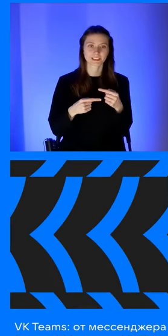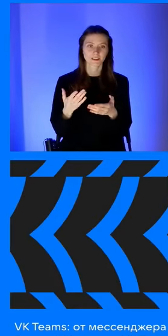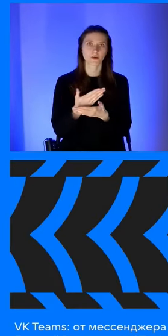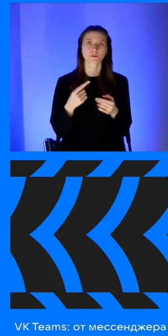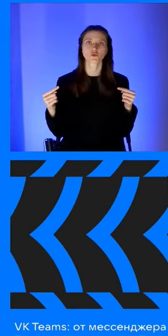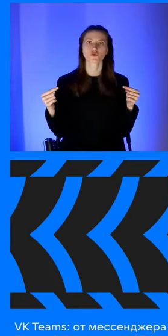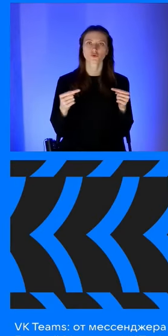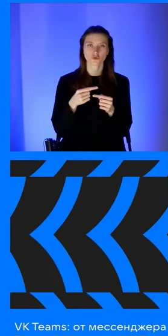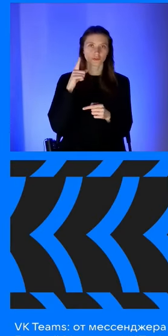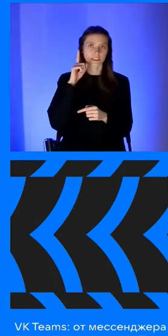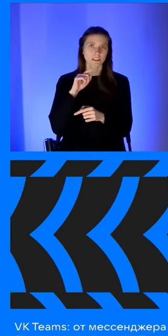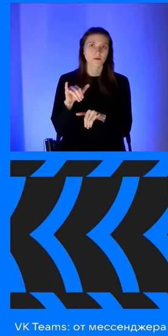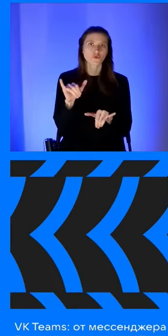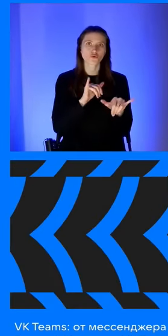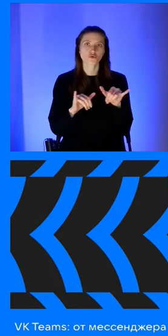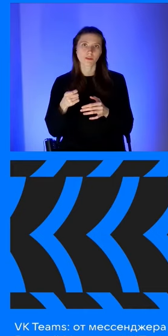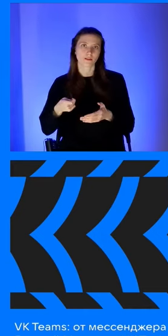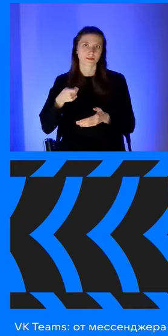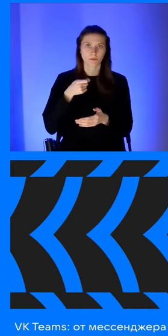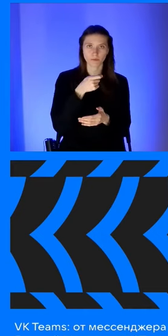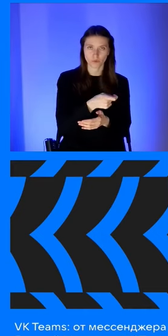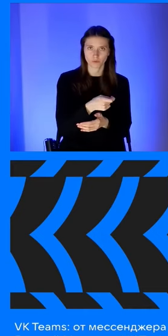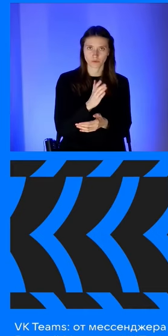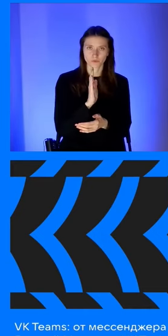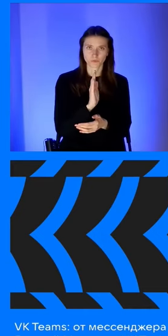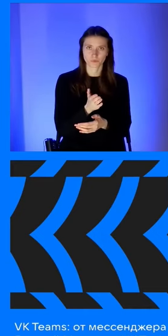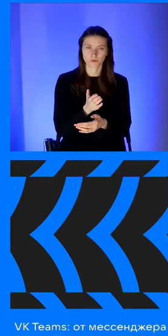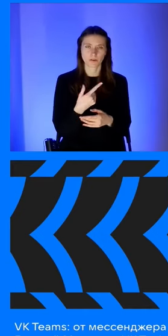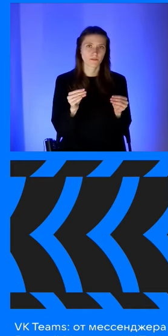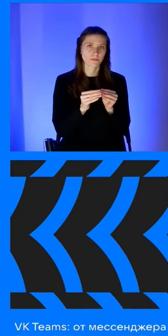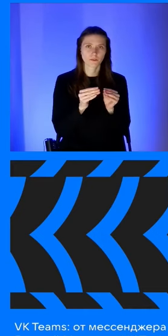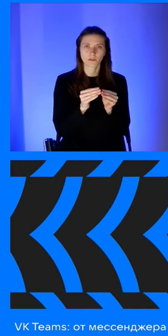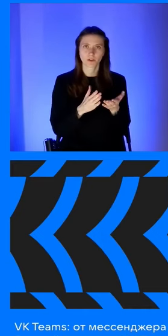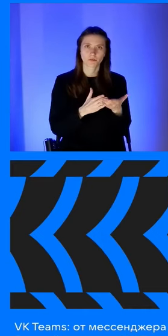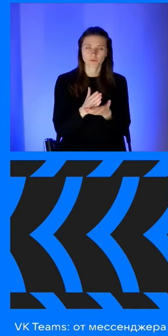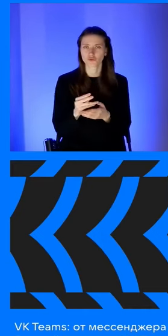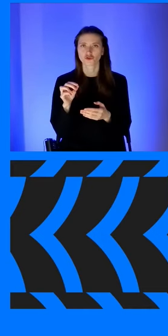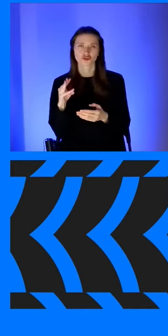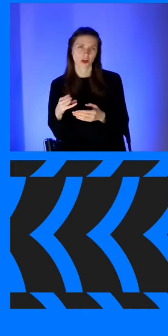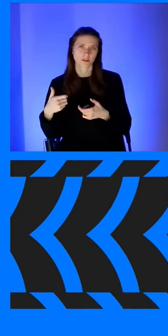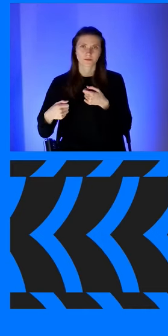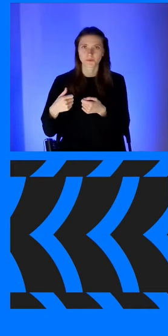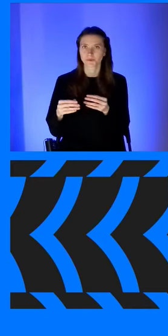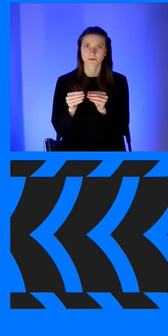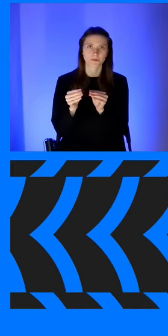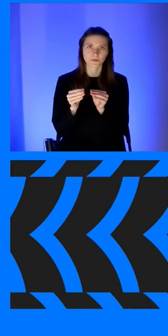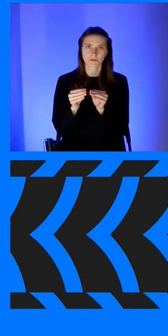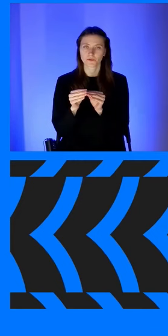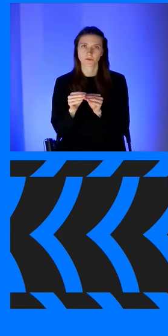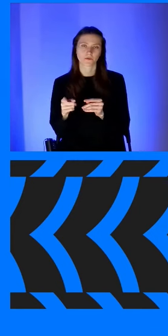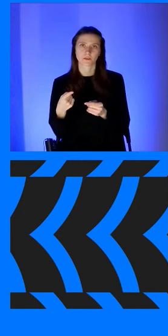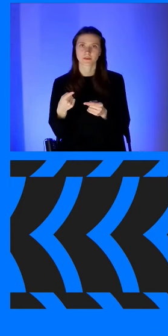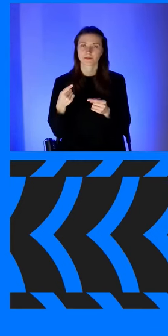знаем, куда придет запрос. Приходя за одним и тем же профилем пользователя, за одним и тем же чатом, запрос придет в одну и ту же ячейку, в один и тот же